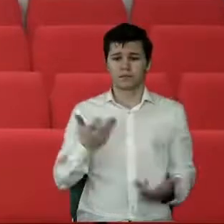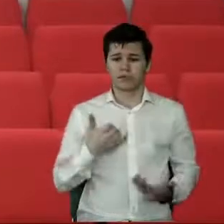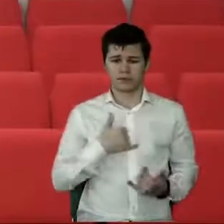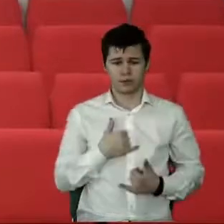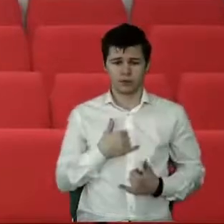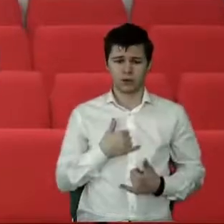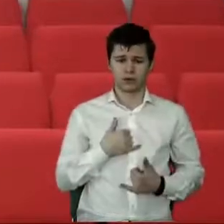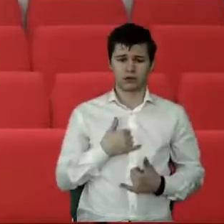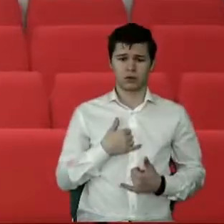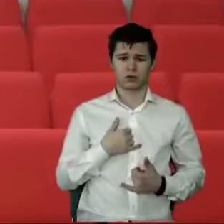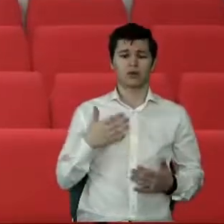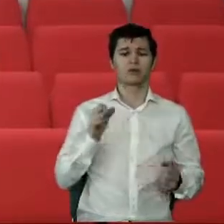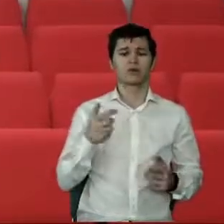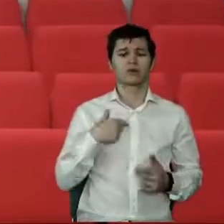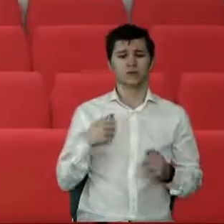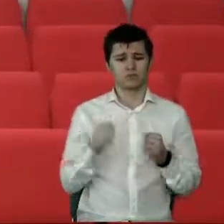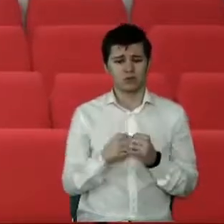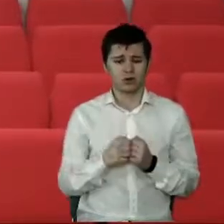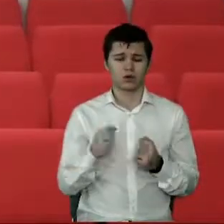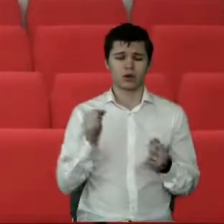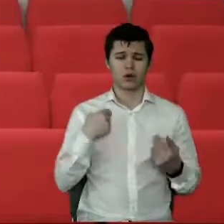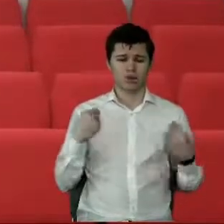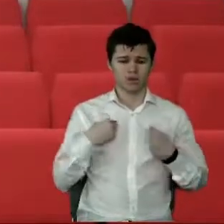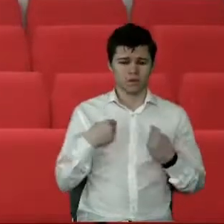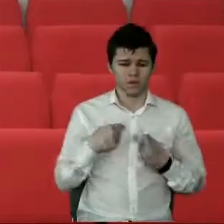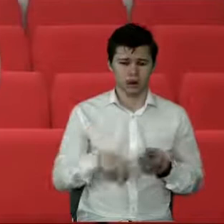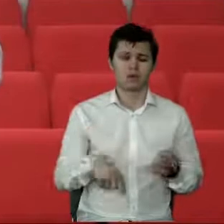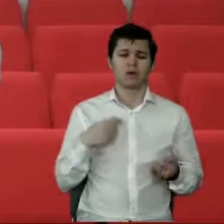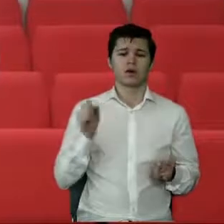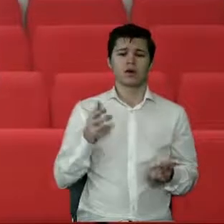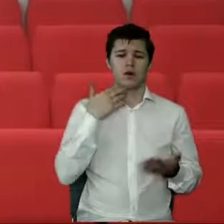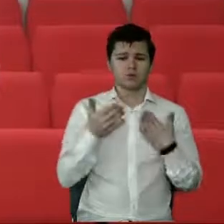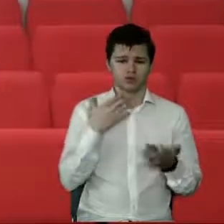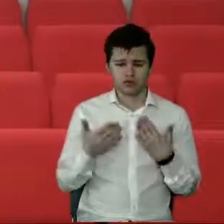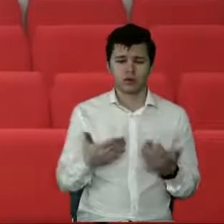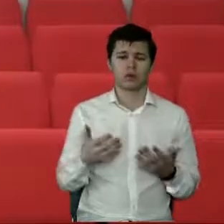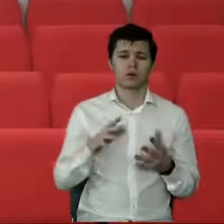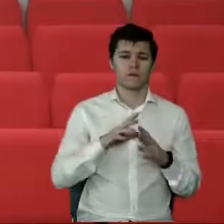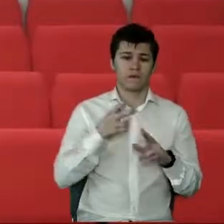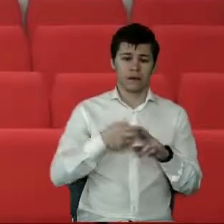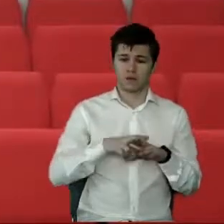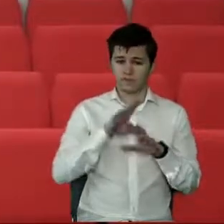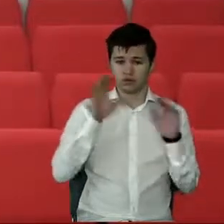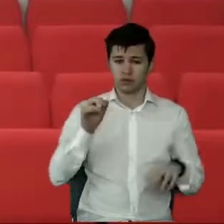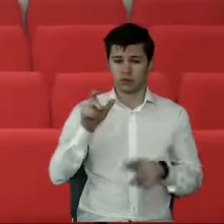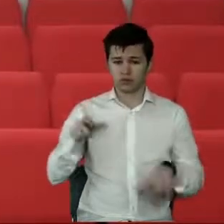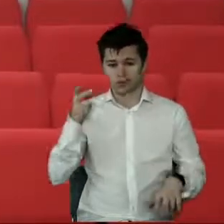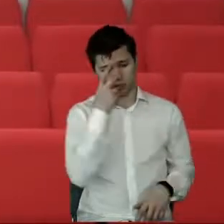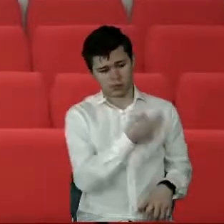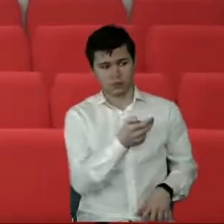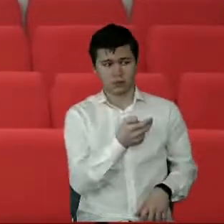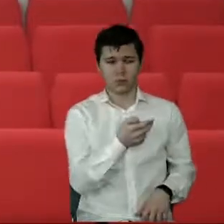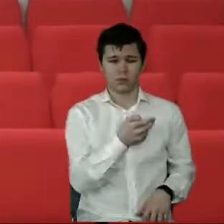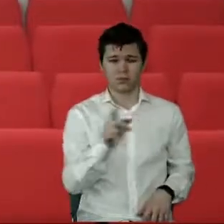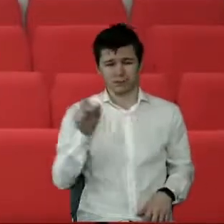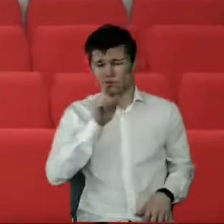повседневной жизни, то, как мы молимся, то, как мы выглядим, то, как мы общаемся. На это все смотрят люди этого мира. Возможно, нам этого